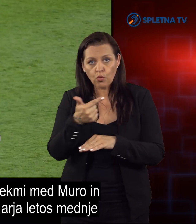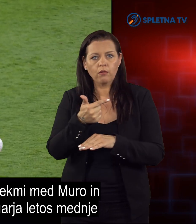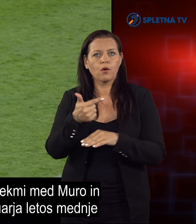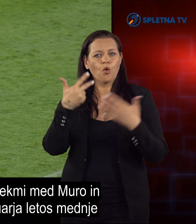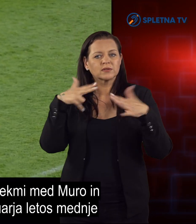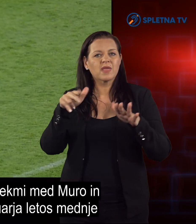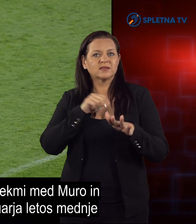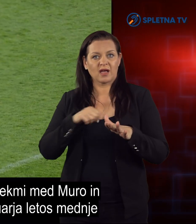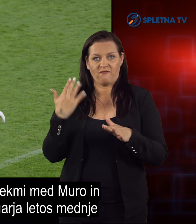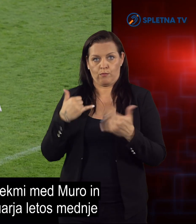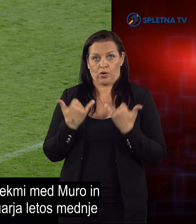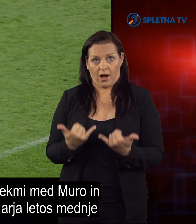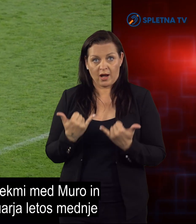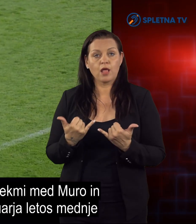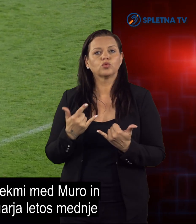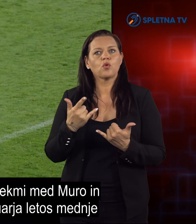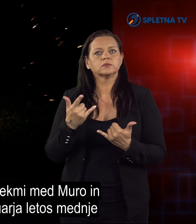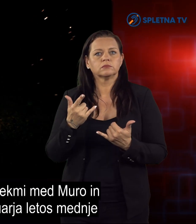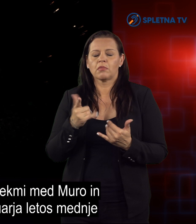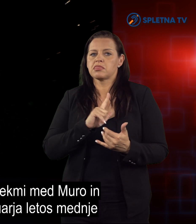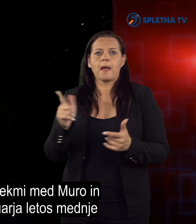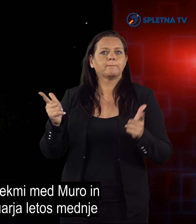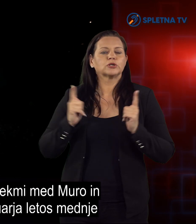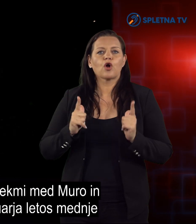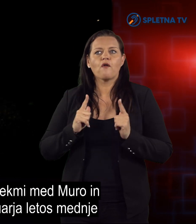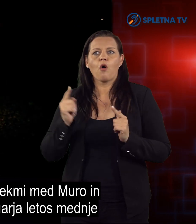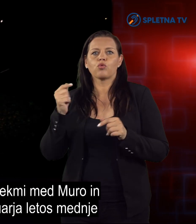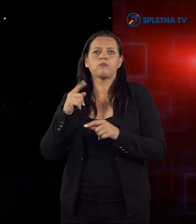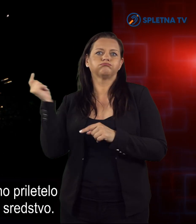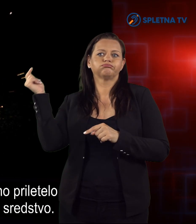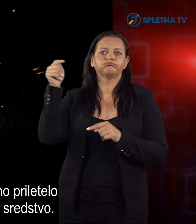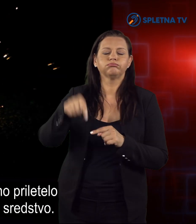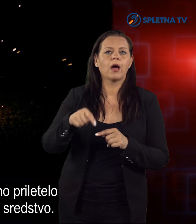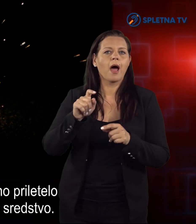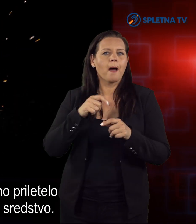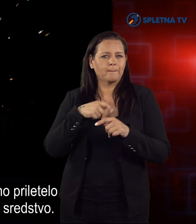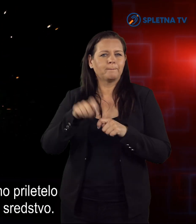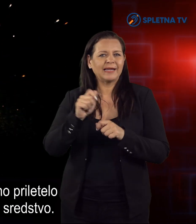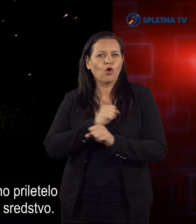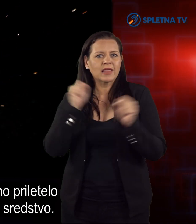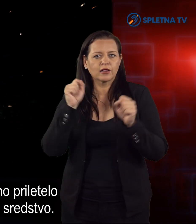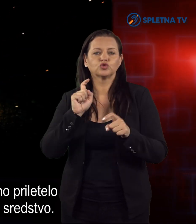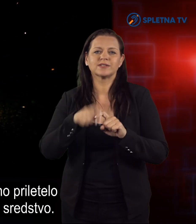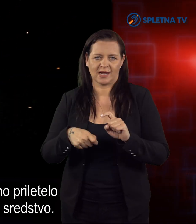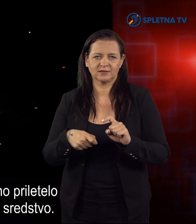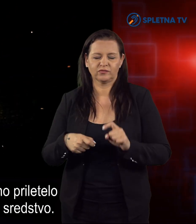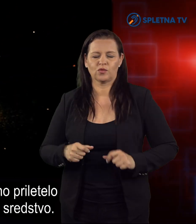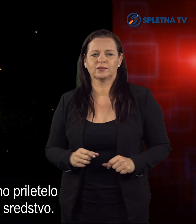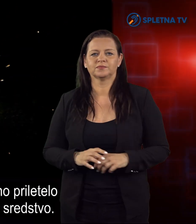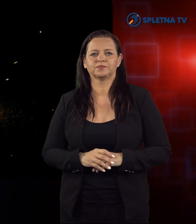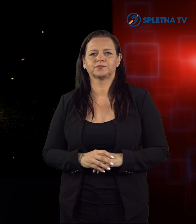Mariborom 18. februarja letos mednje nepričakovano priletelo pirotehnično sredstvo.